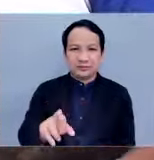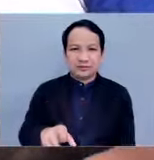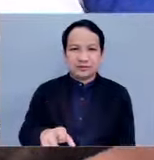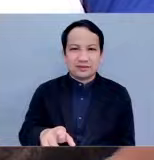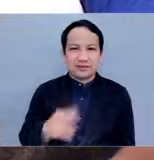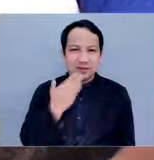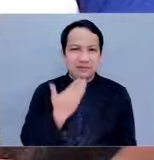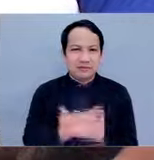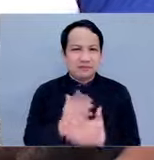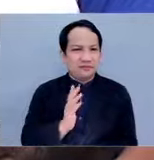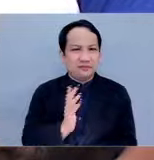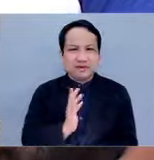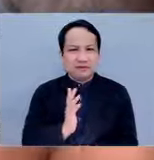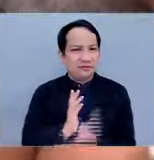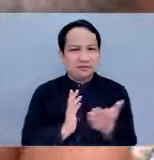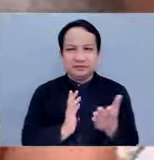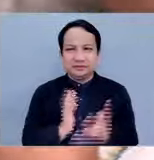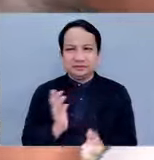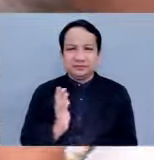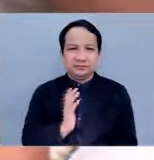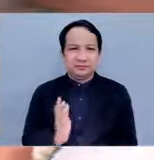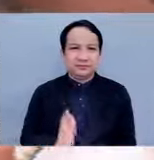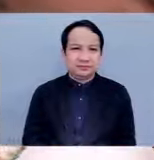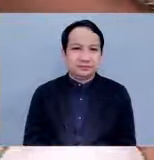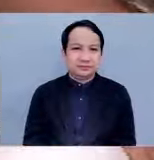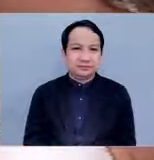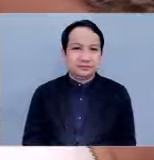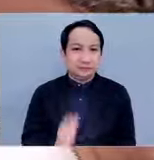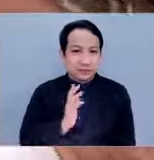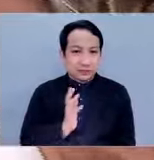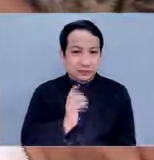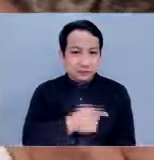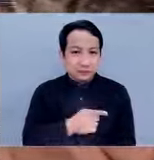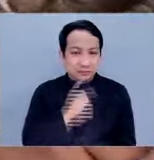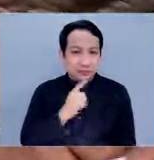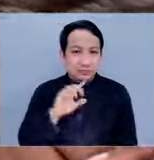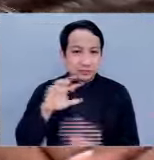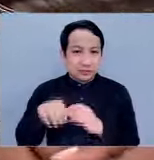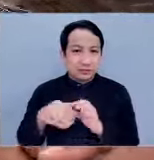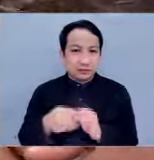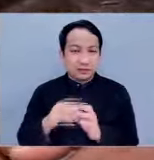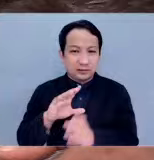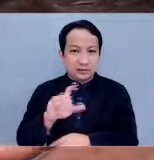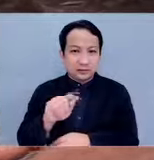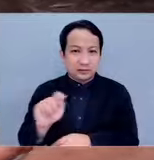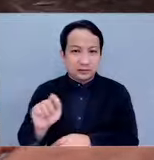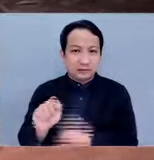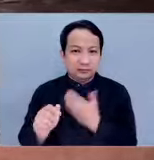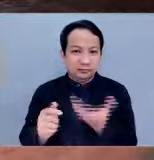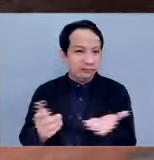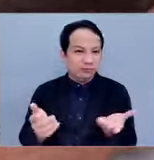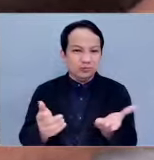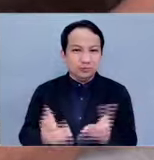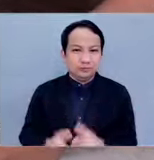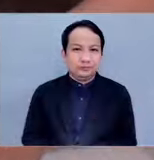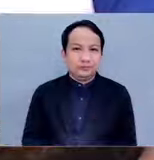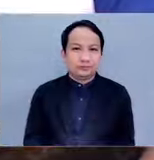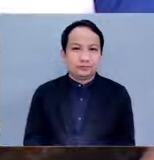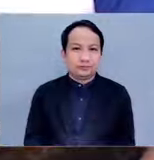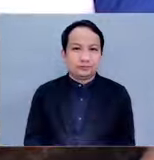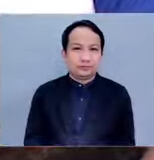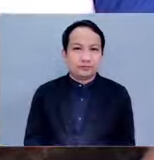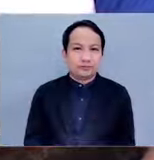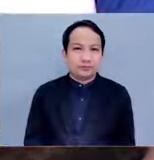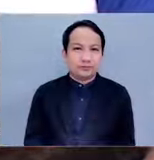Mabait na sila. Yes po. Yes po. Is this a rare type of cat? Yung ganyang, ano, kasi ng pattern ng fur? Hindi naman